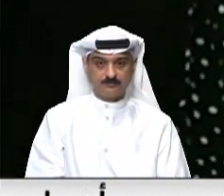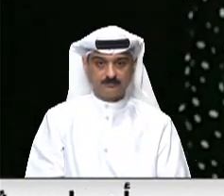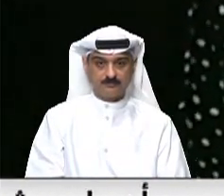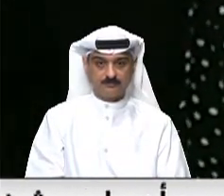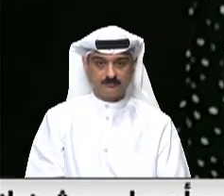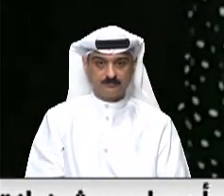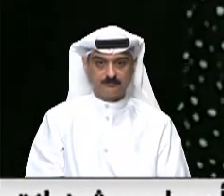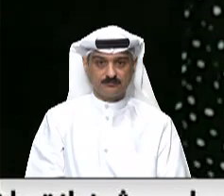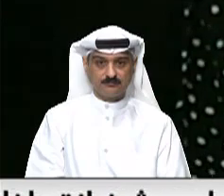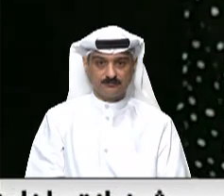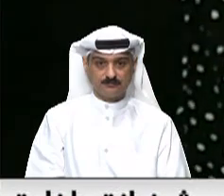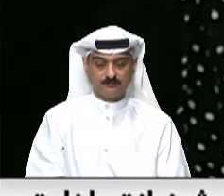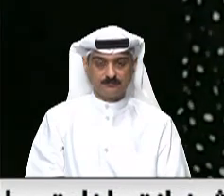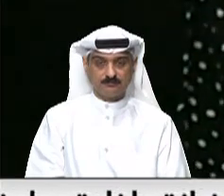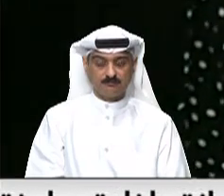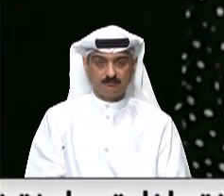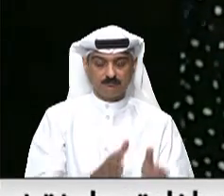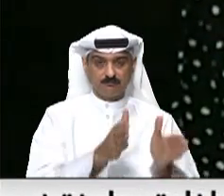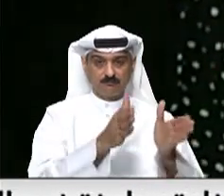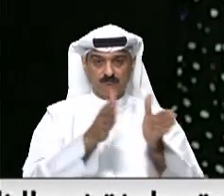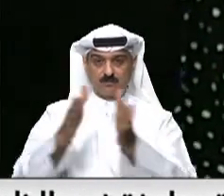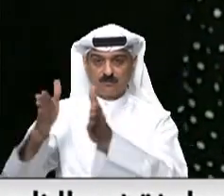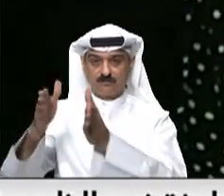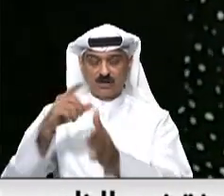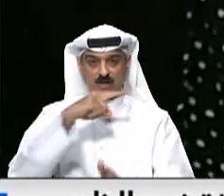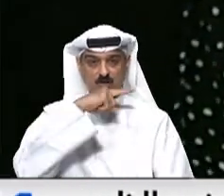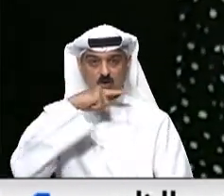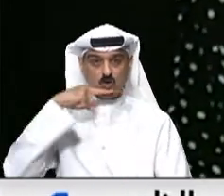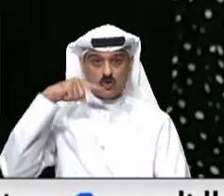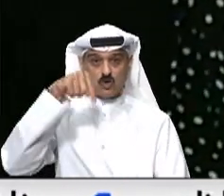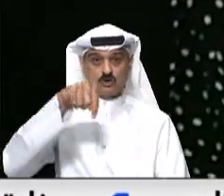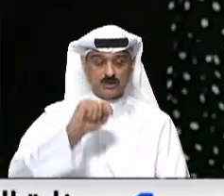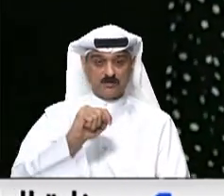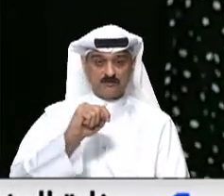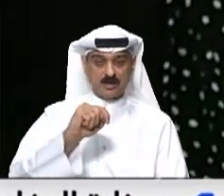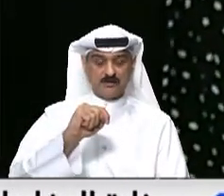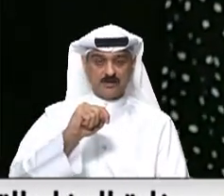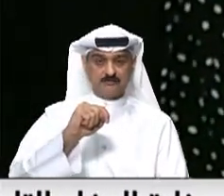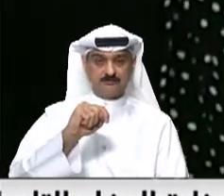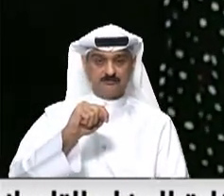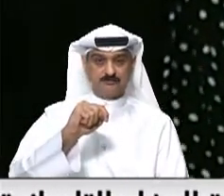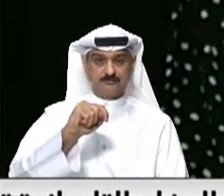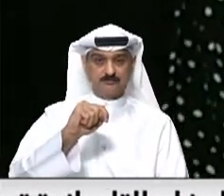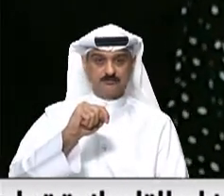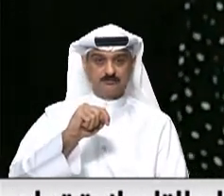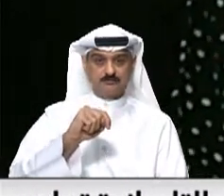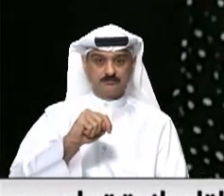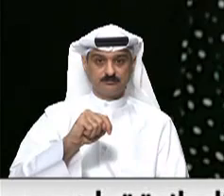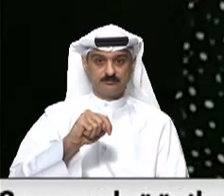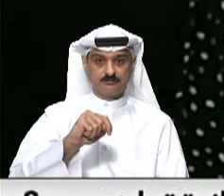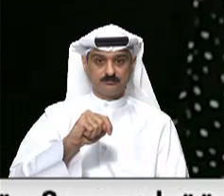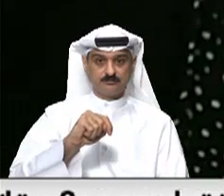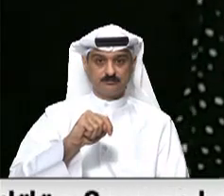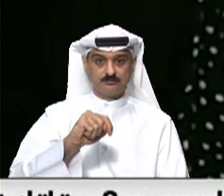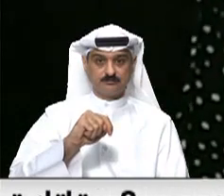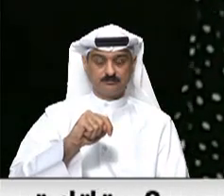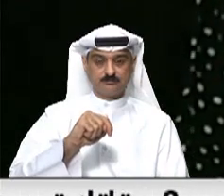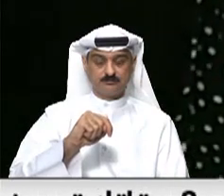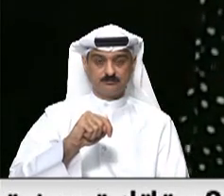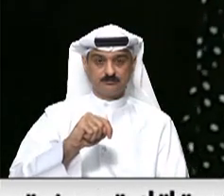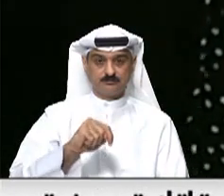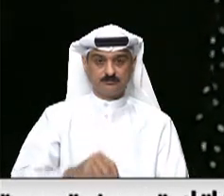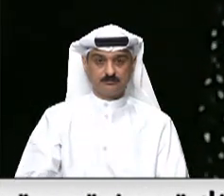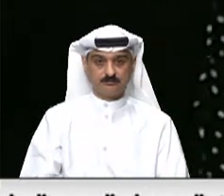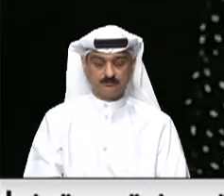أو هيكل الجيش الروسي، بأن يكون هو تحت أمرة الجيش الروسي. بريغوجين لا يريد ذلك، يريد أن تكون مؤسسة